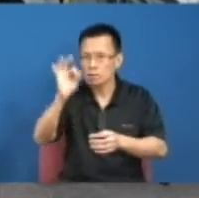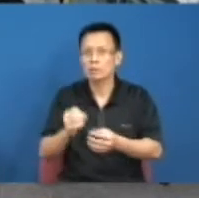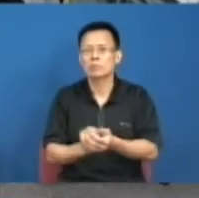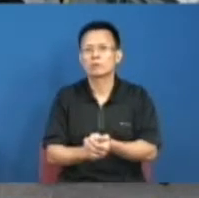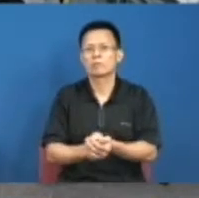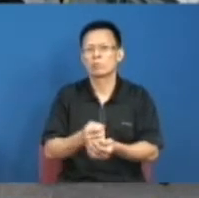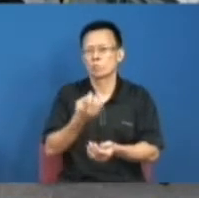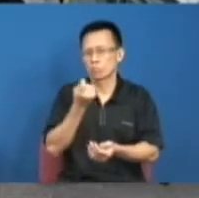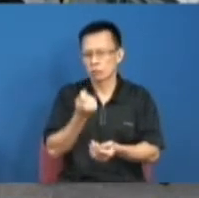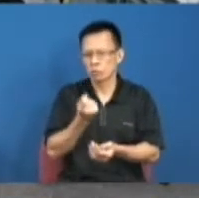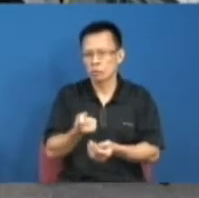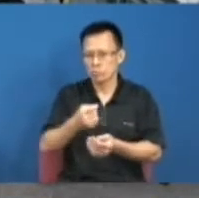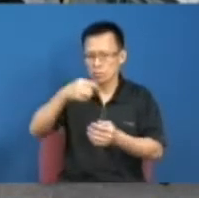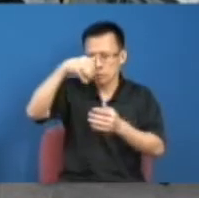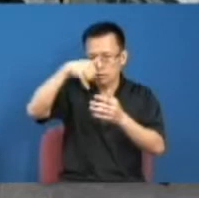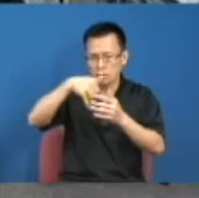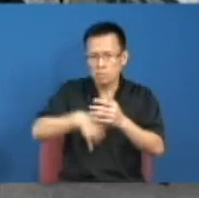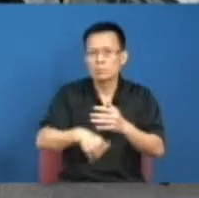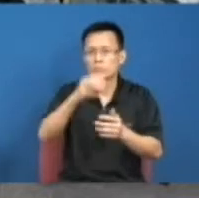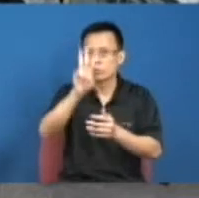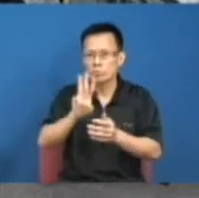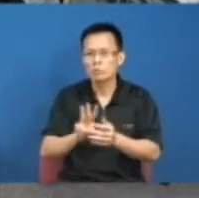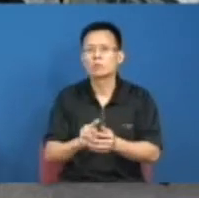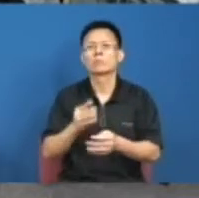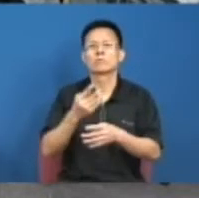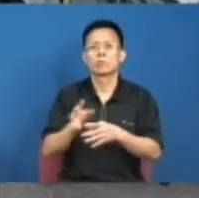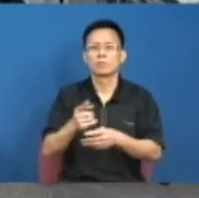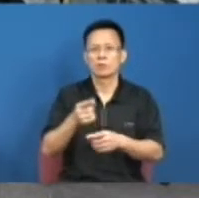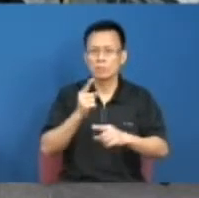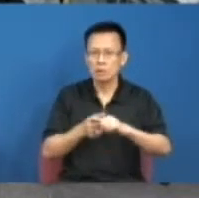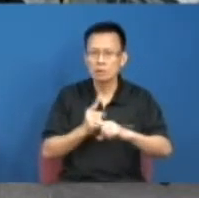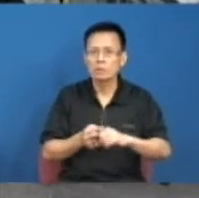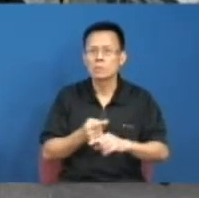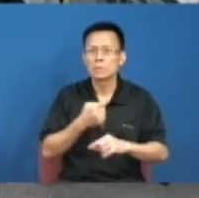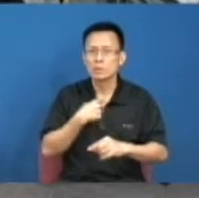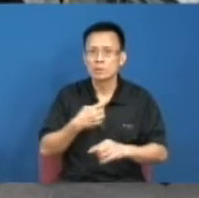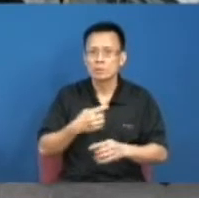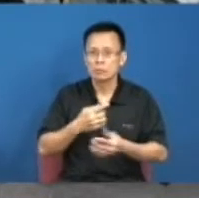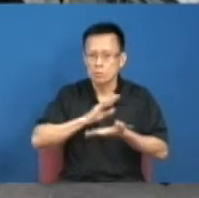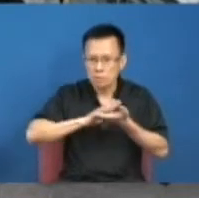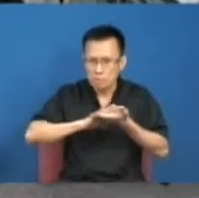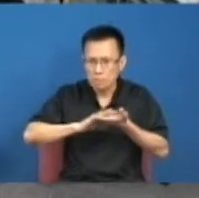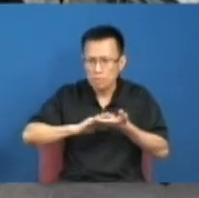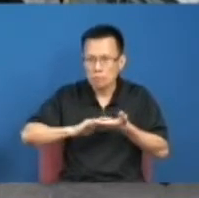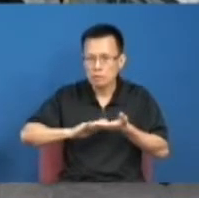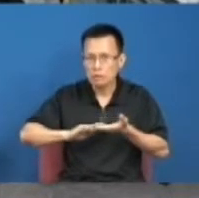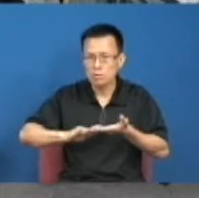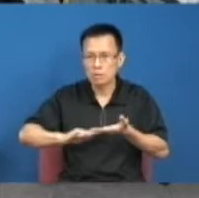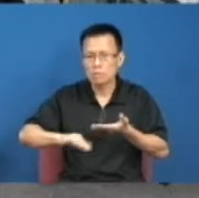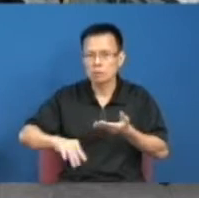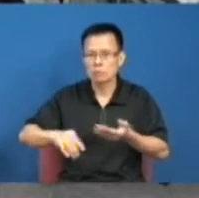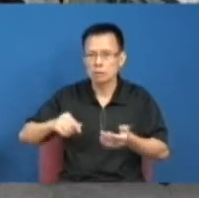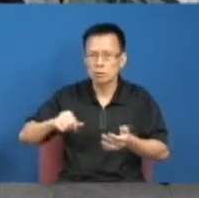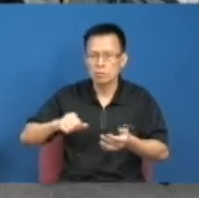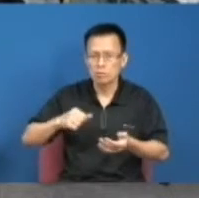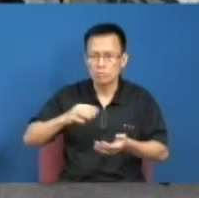咪好容易入水咯。 係咯。 係嘛？所以我哋應該係徹底做嘅話咧，應該係牆身